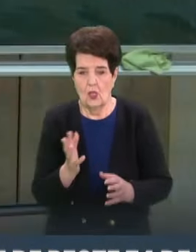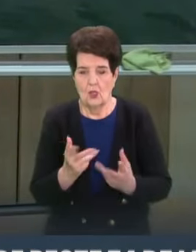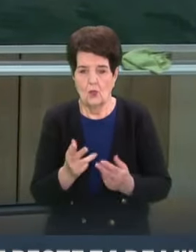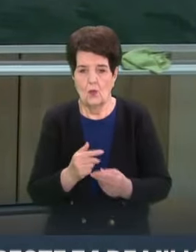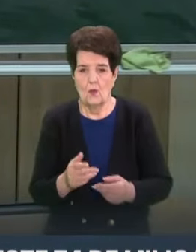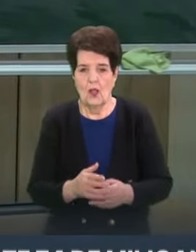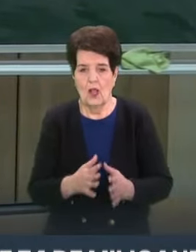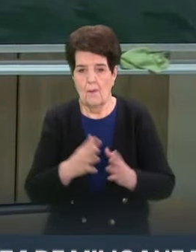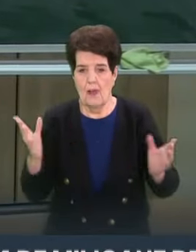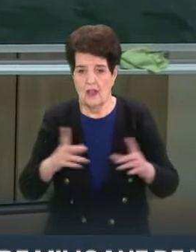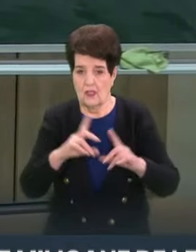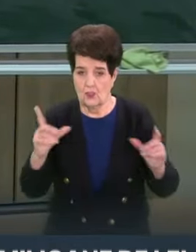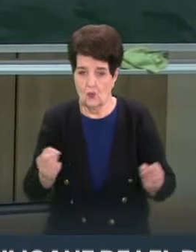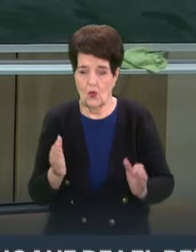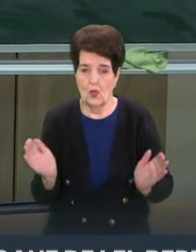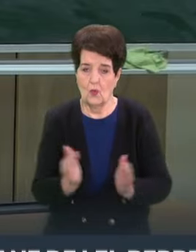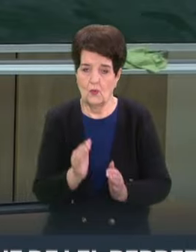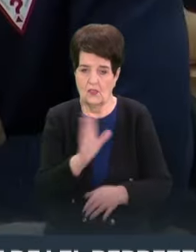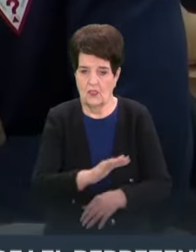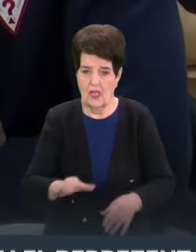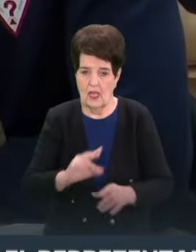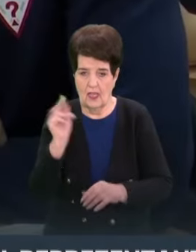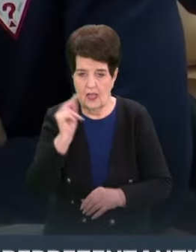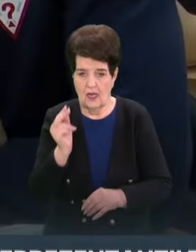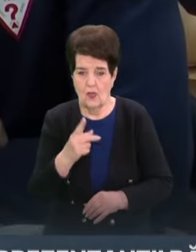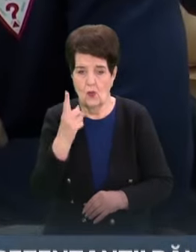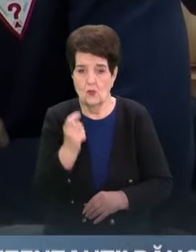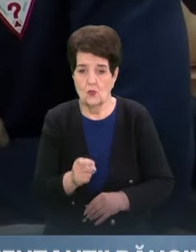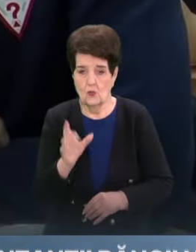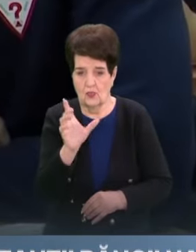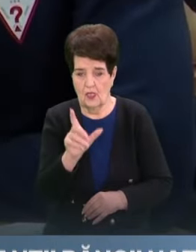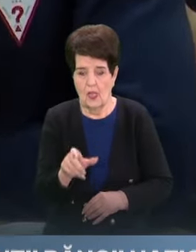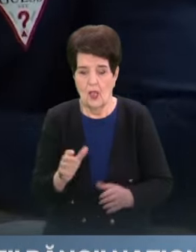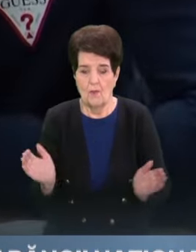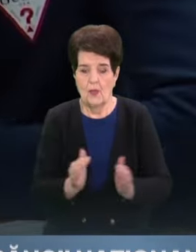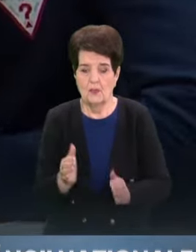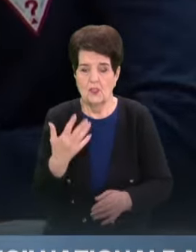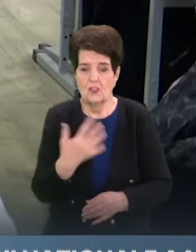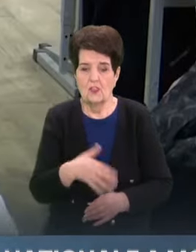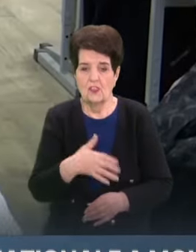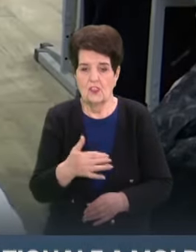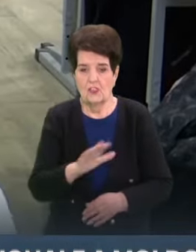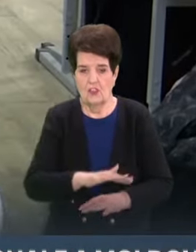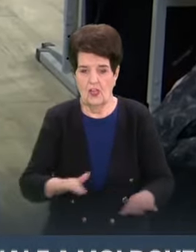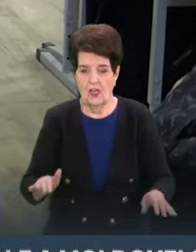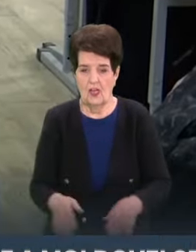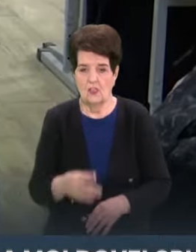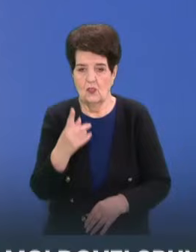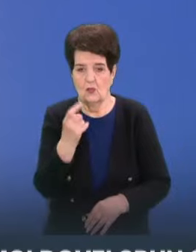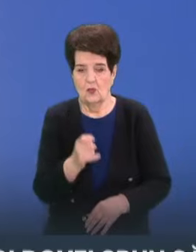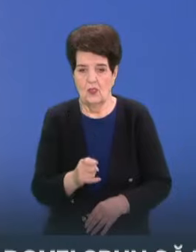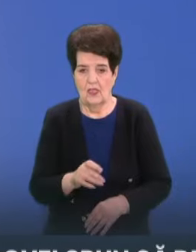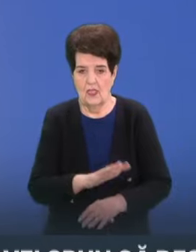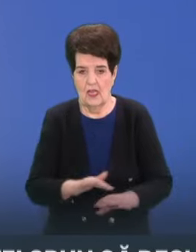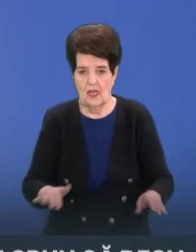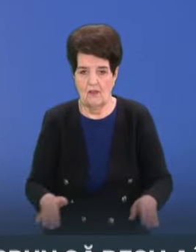elevi. Perciun spune că în Republica Moldova există 100 de școli cu mai puțin de 50 de elevi și 300 de școli cu mai puțin de 100 de elevi.